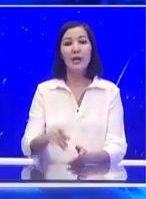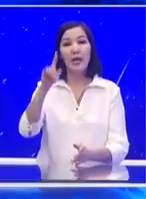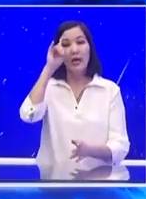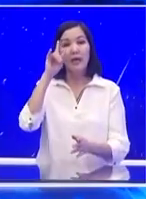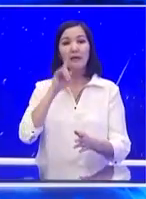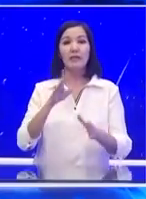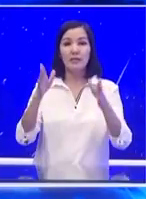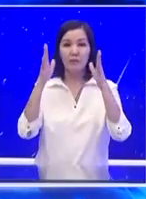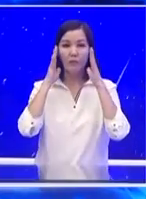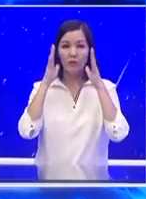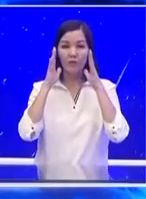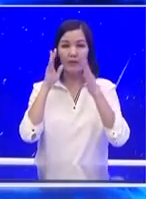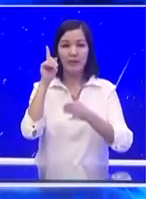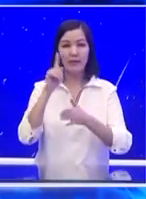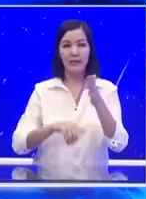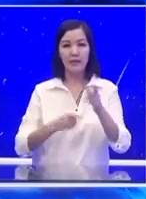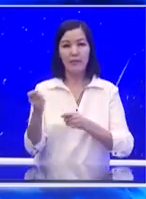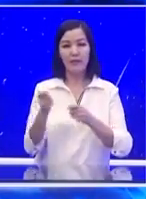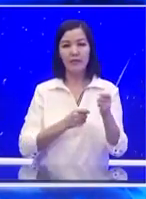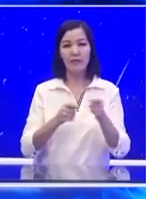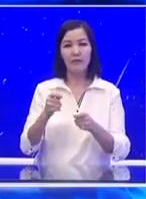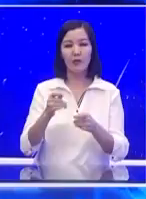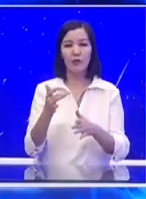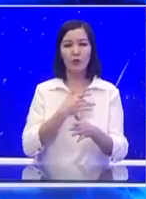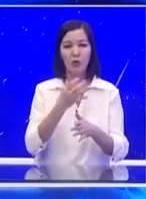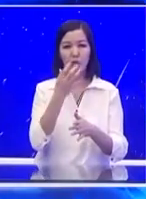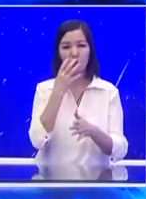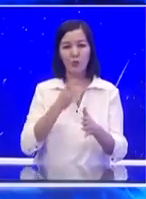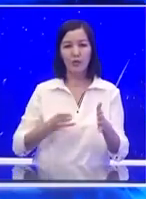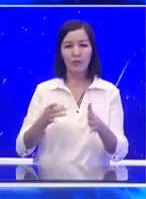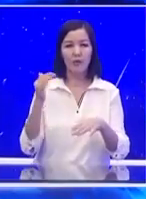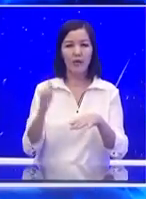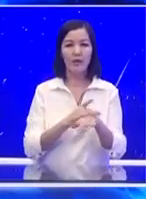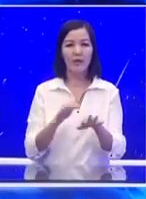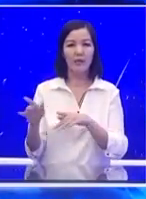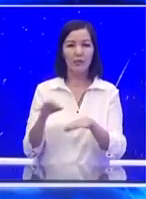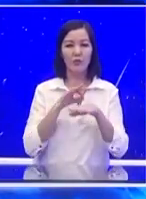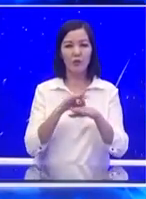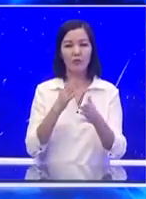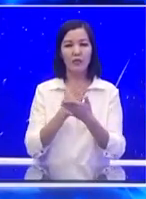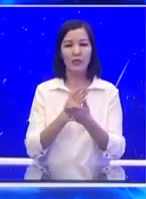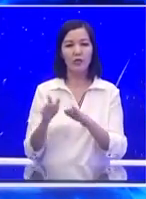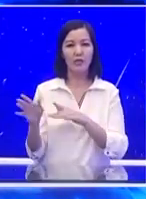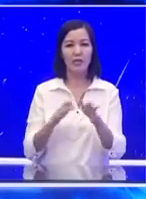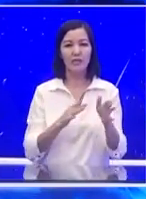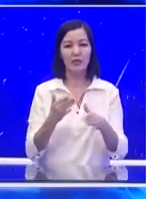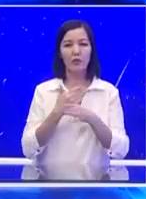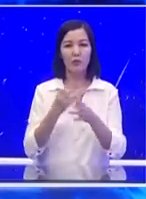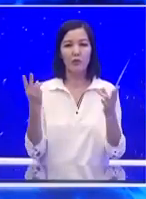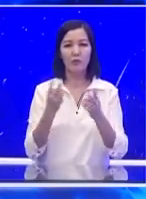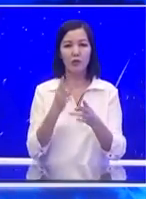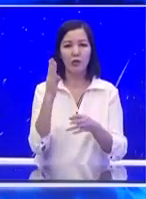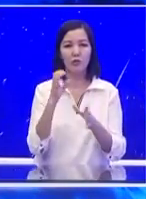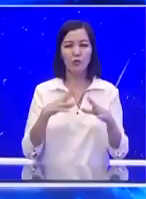Қазақстан мұсылмандары діни басқармасының бастамасымен елімізде жүрек жылуы республикалық қайырымдылық акциясы өтіп жатыр. Шараясында